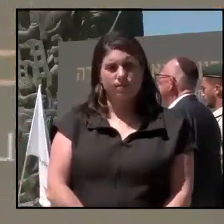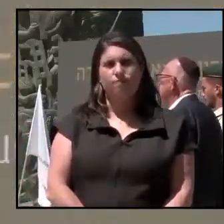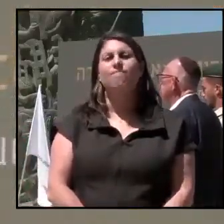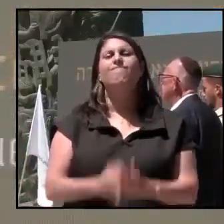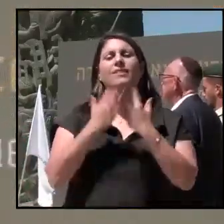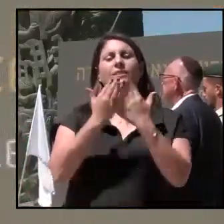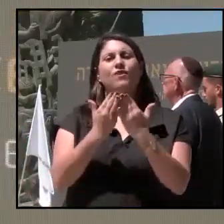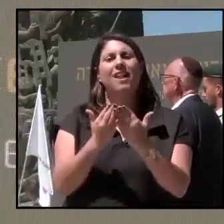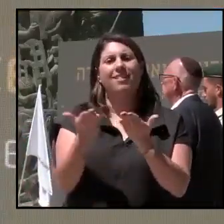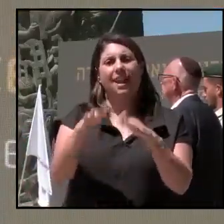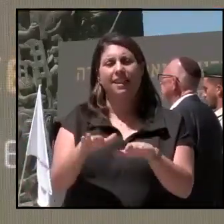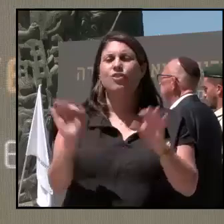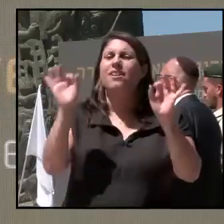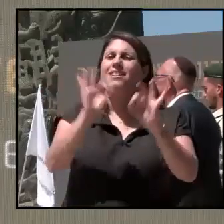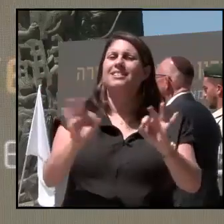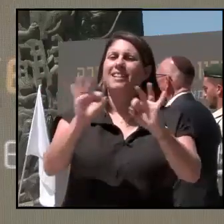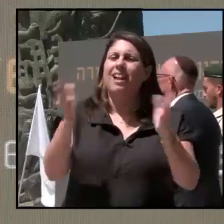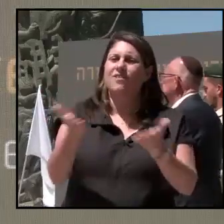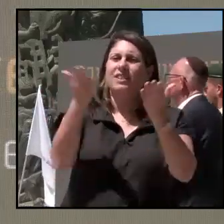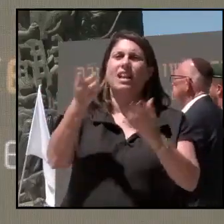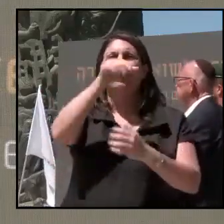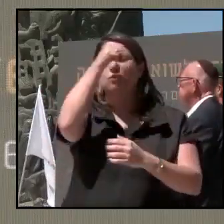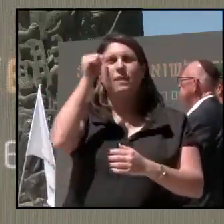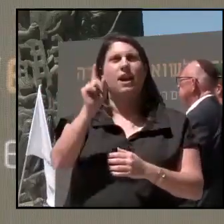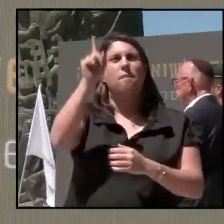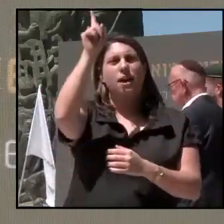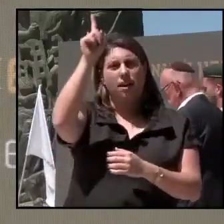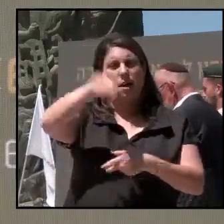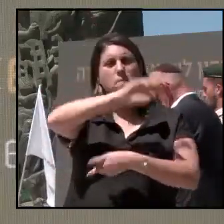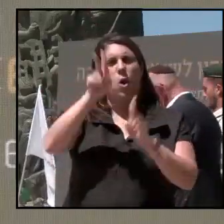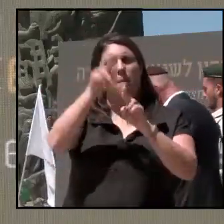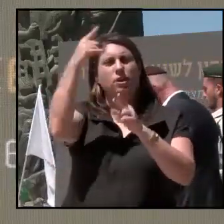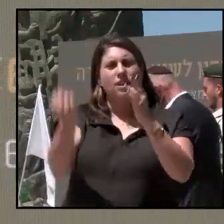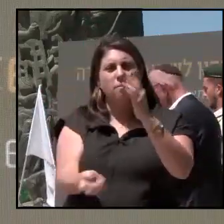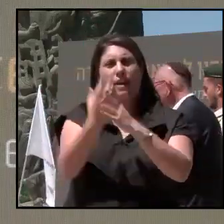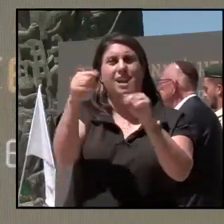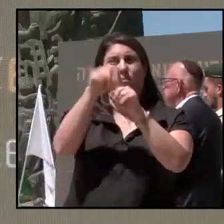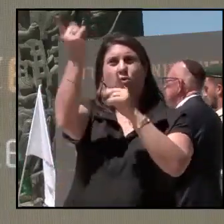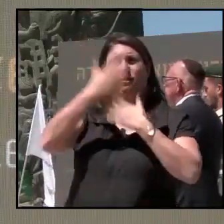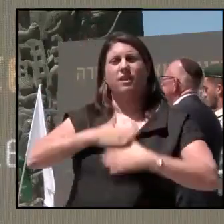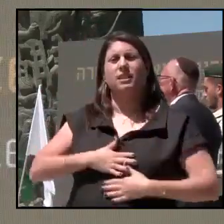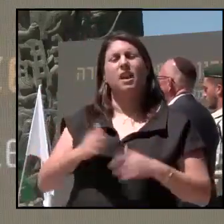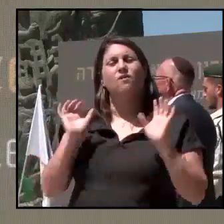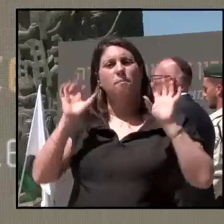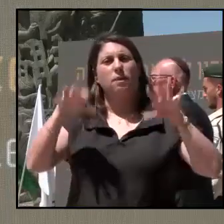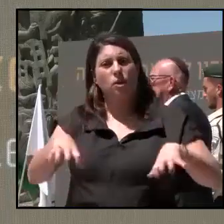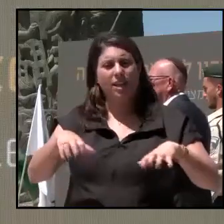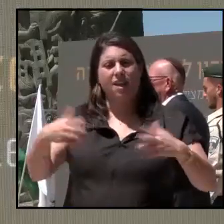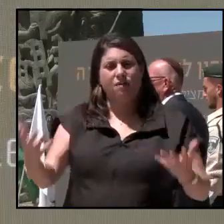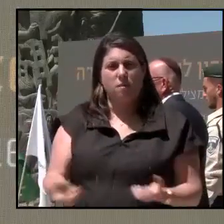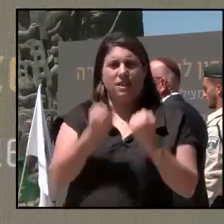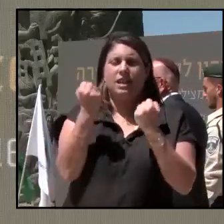קדיש, יתגדל ויתקדש מרבה. מלמה דבריו הקרותי, והמליך מלכותי, ויצמח